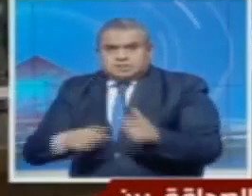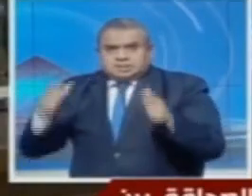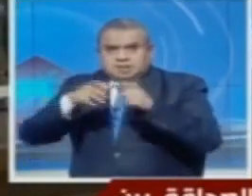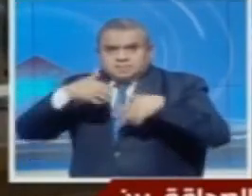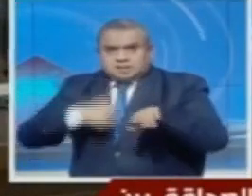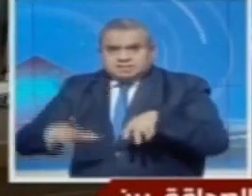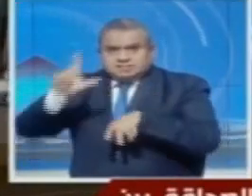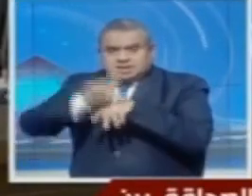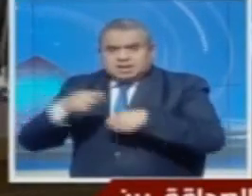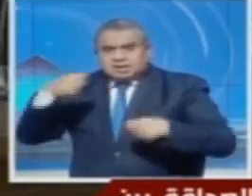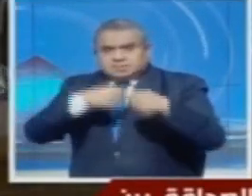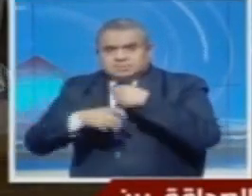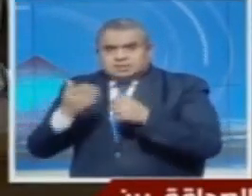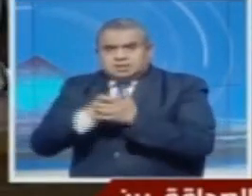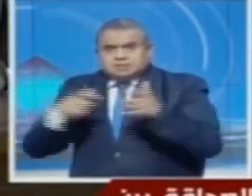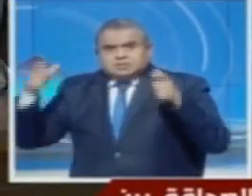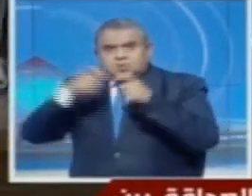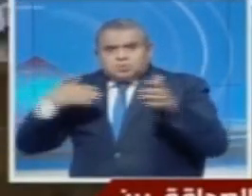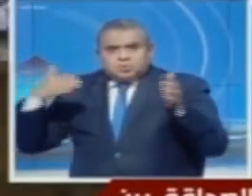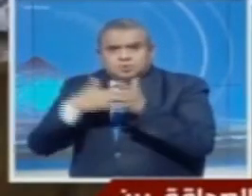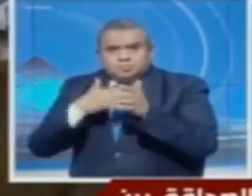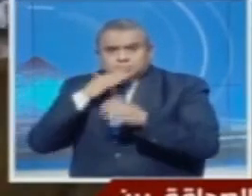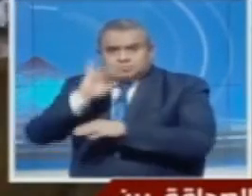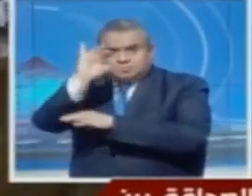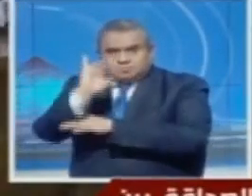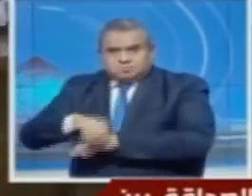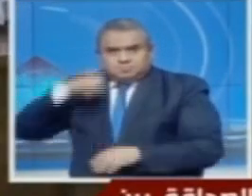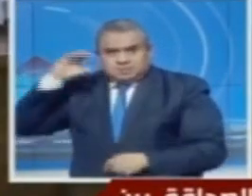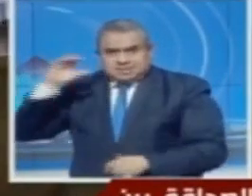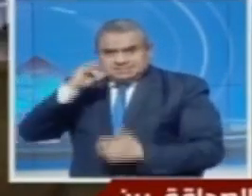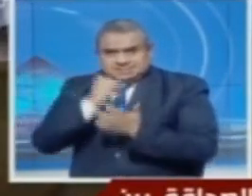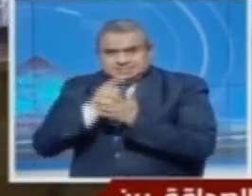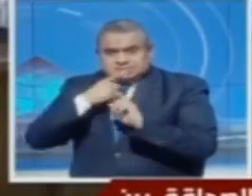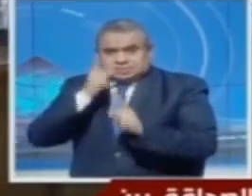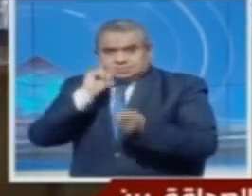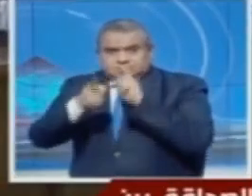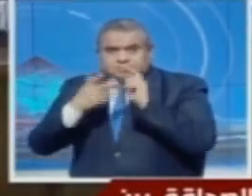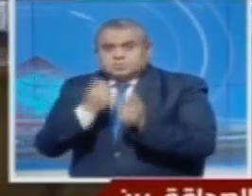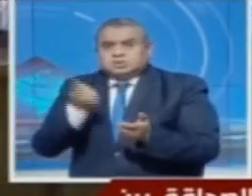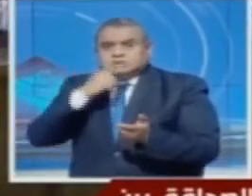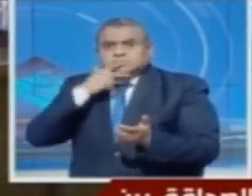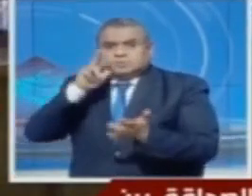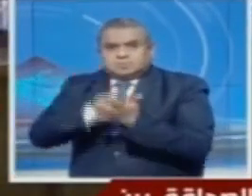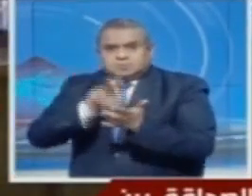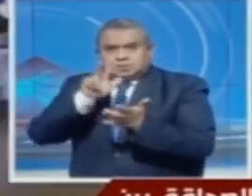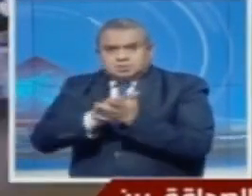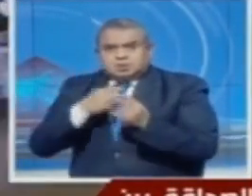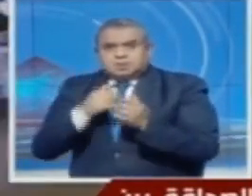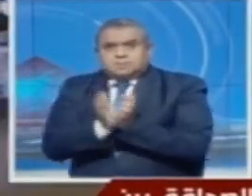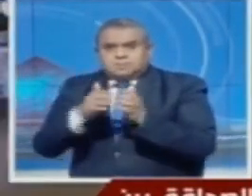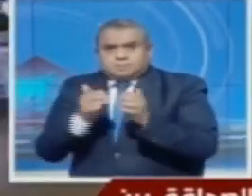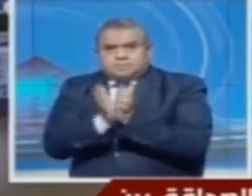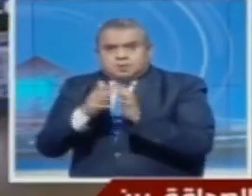اجتماع المجلس الأعلى للاستثمار الذي عقد مؤخرا برئاسة الرئيس عبد الفتاح السيسي، والتي تضمنت إقرار